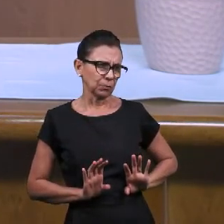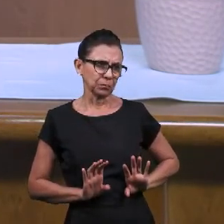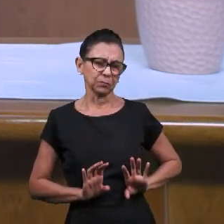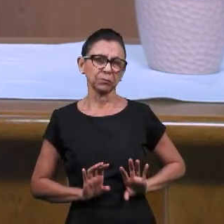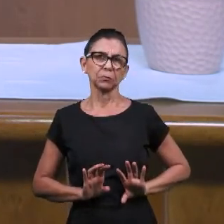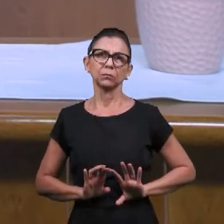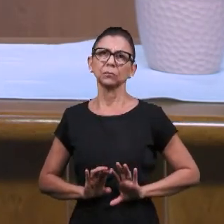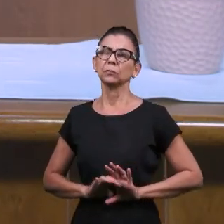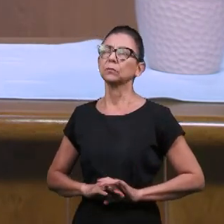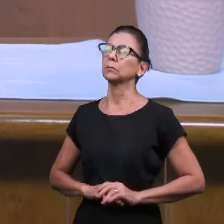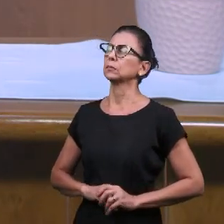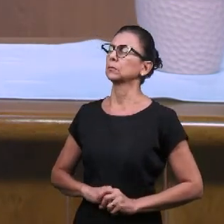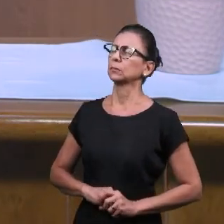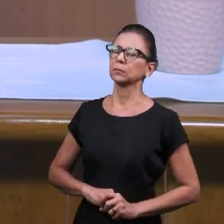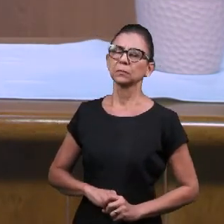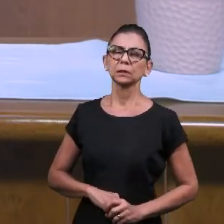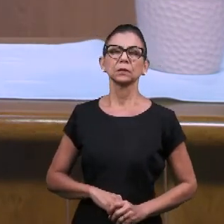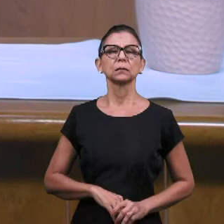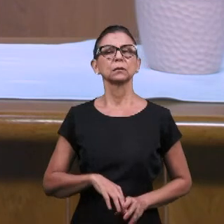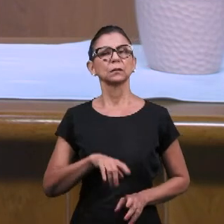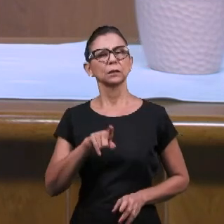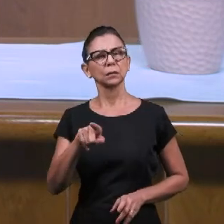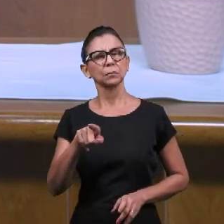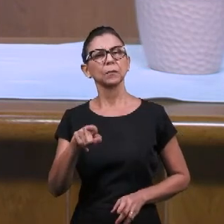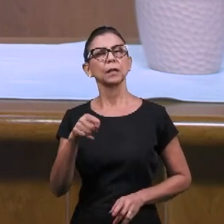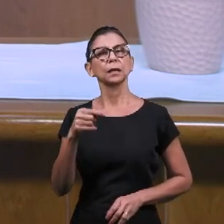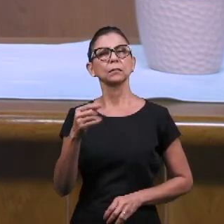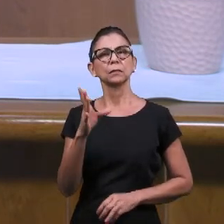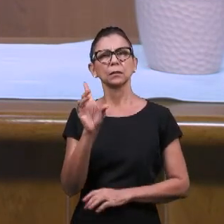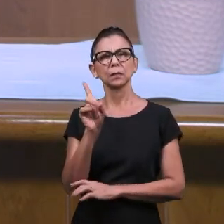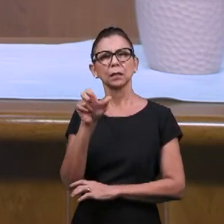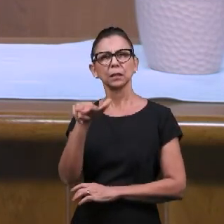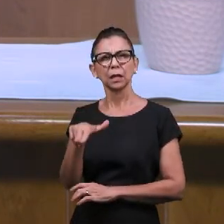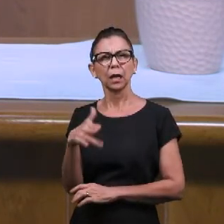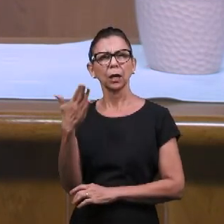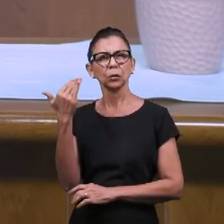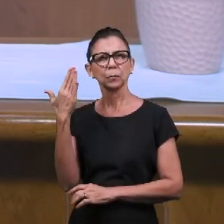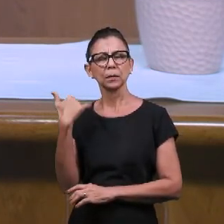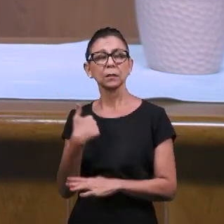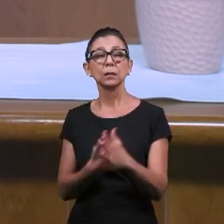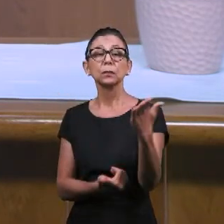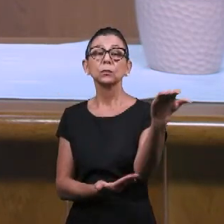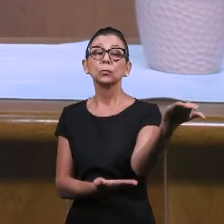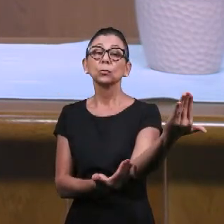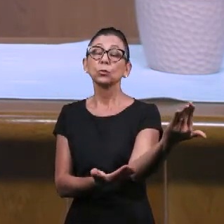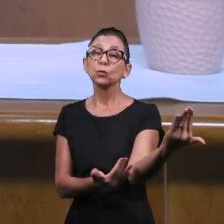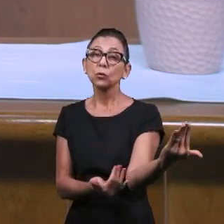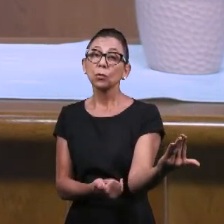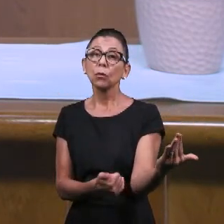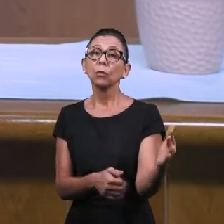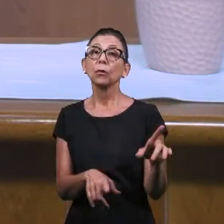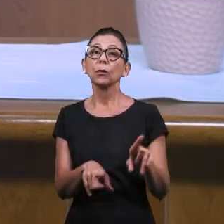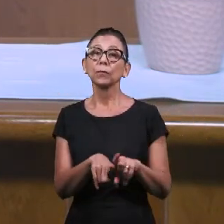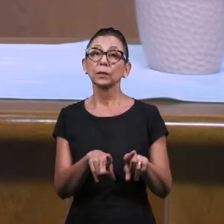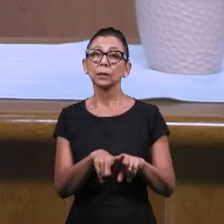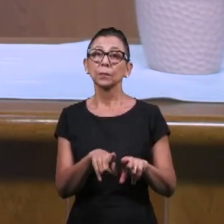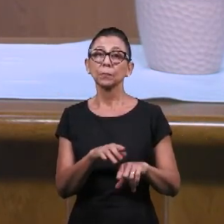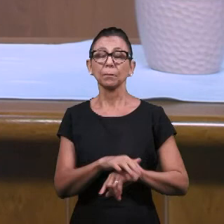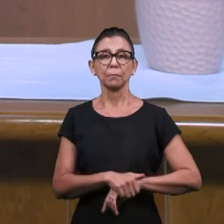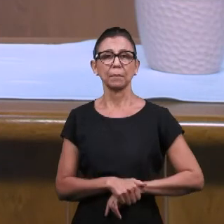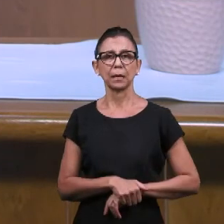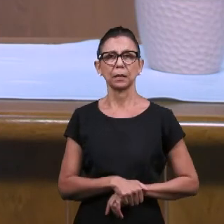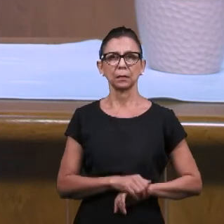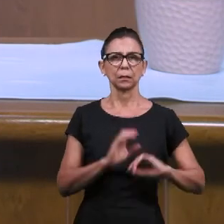он говорит, да останутся с тобой твое богатство. То же самое, как он поступил в молодости, когда